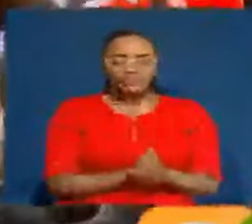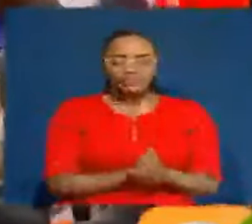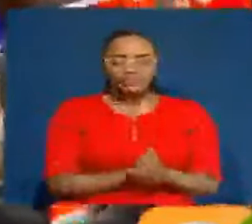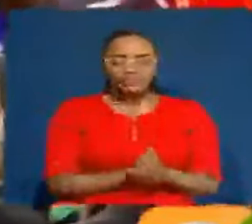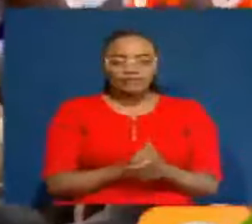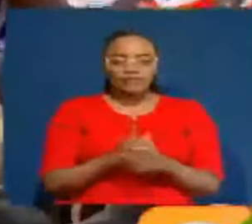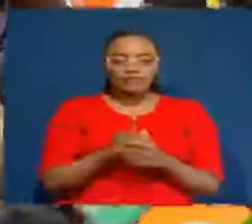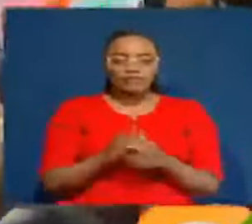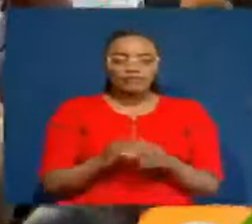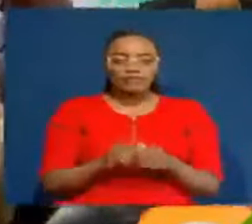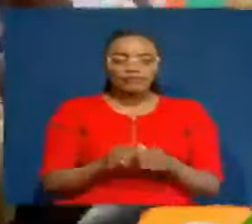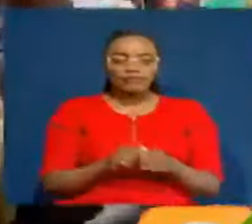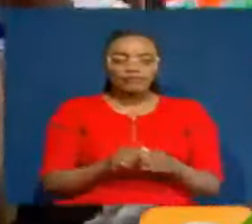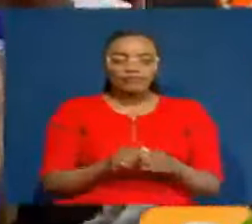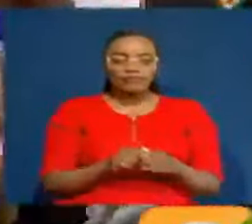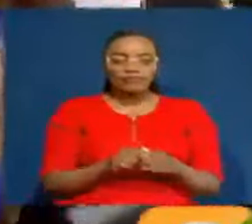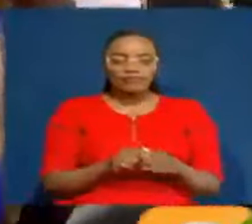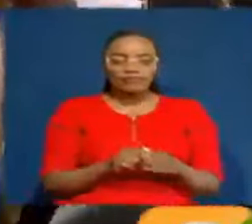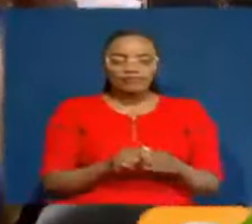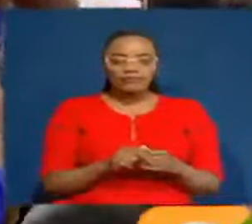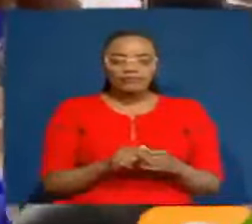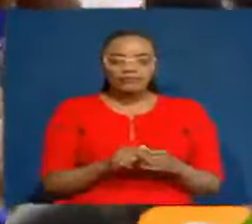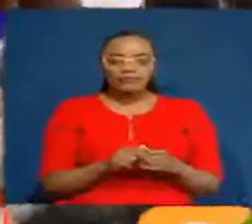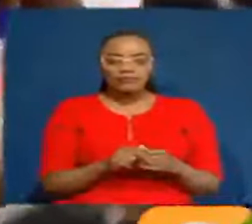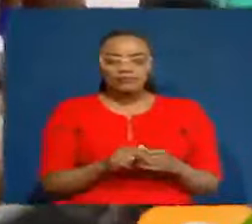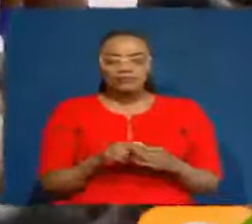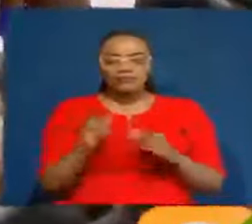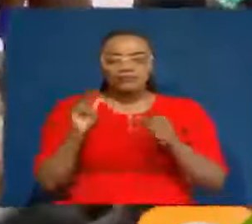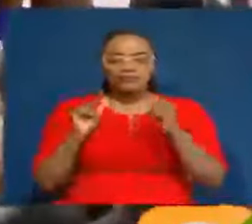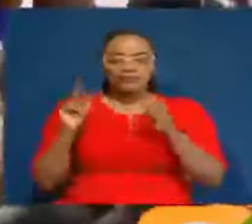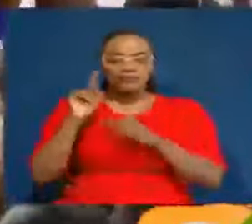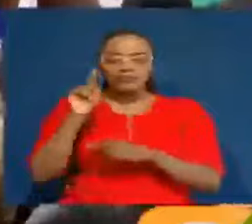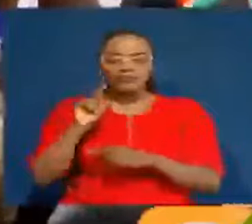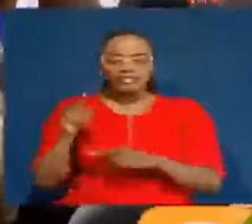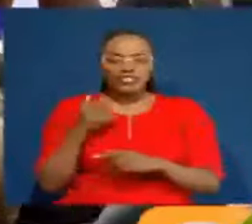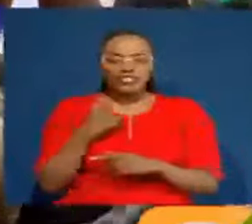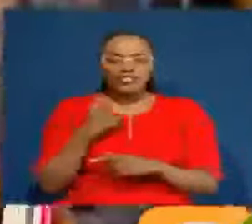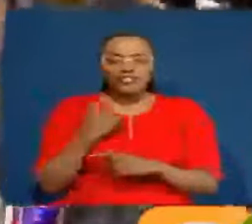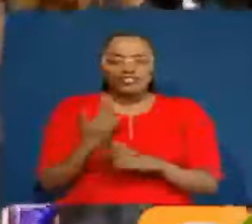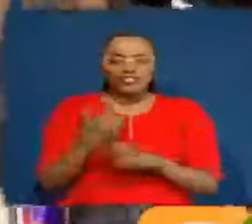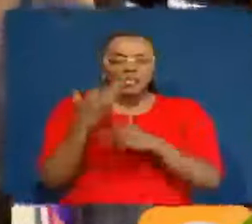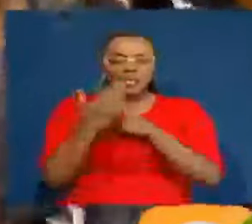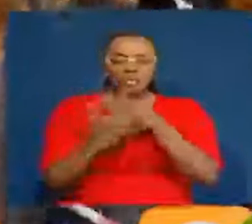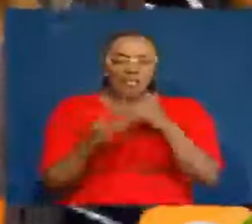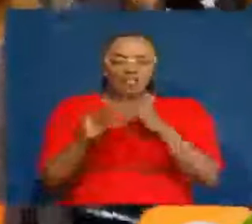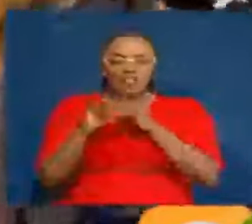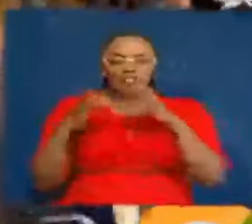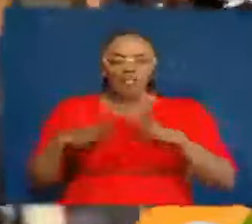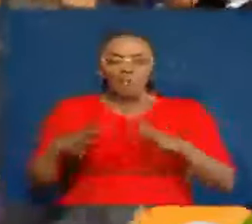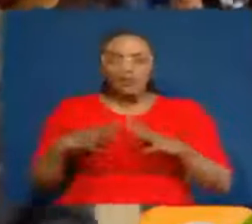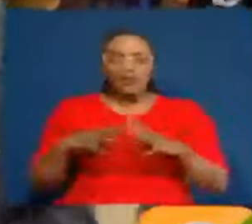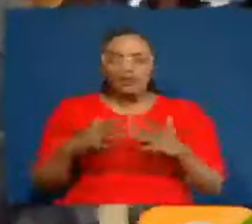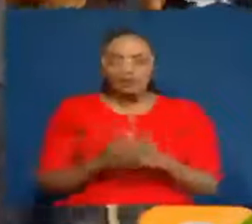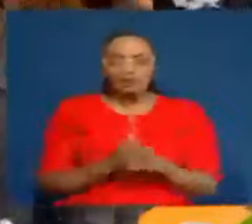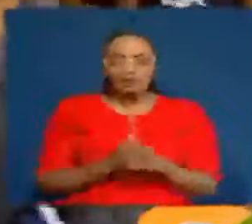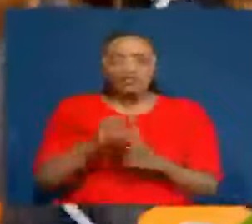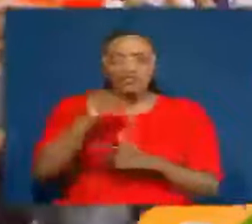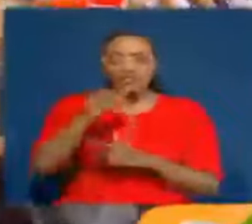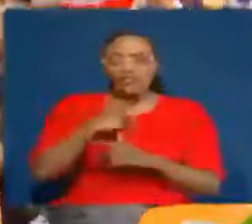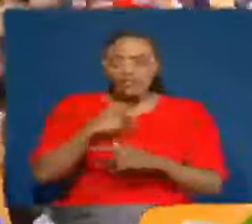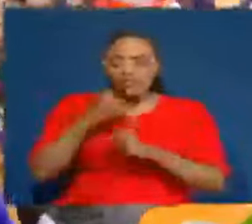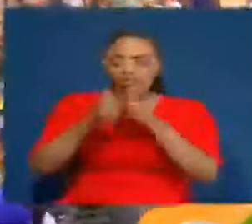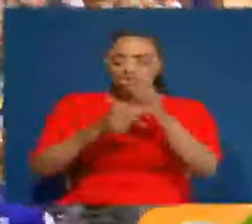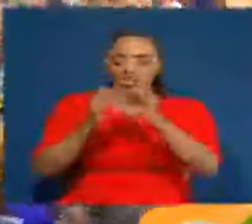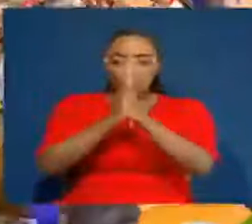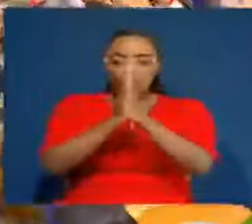We Hafla ya kuliombea